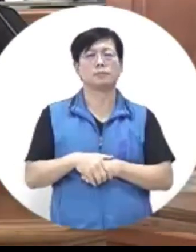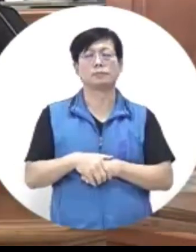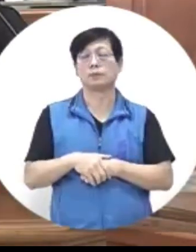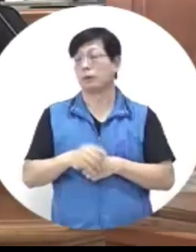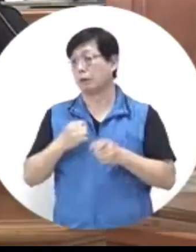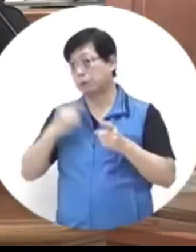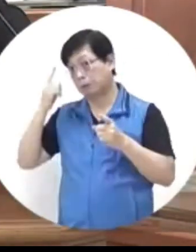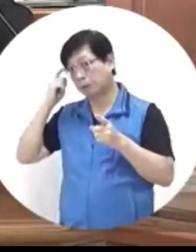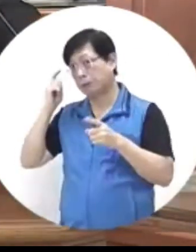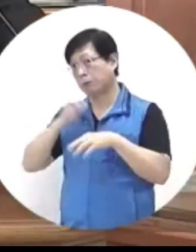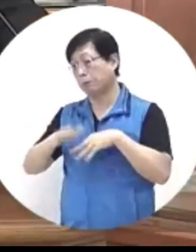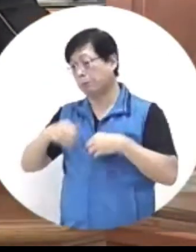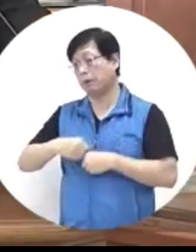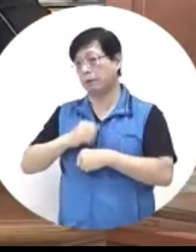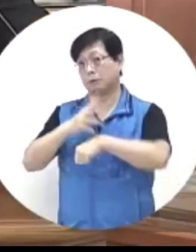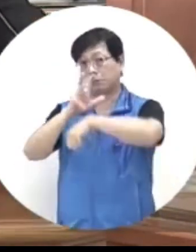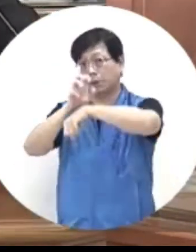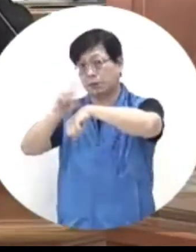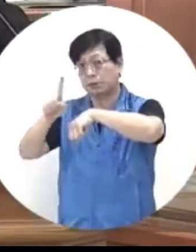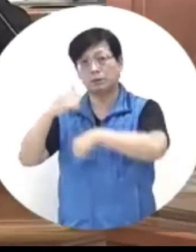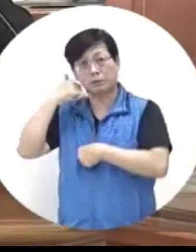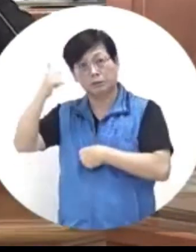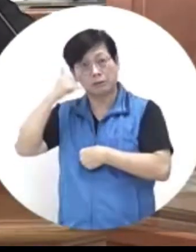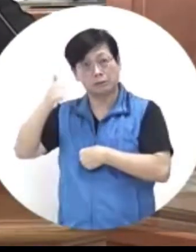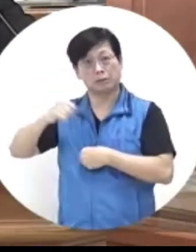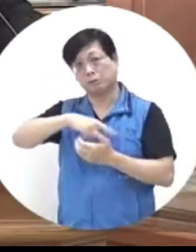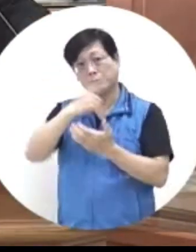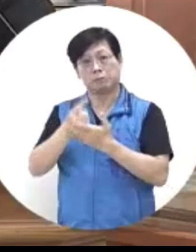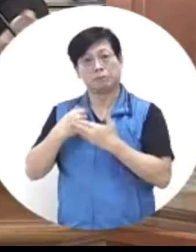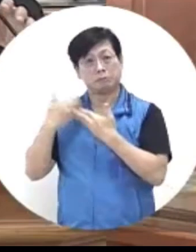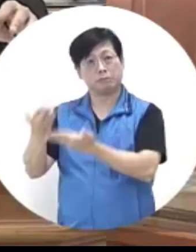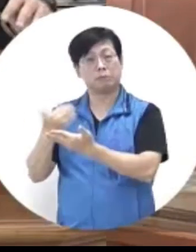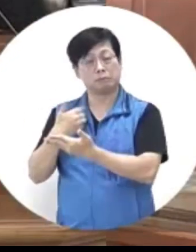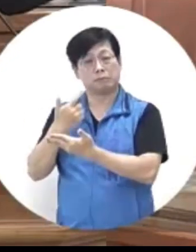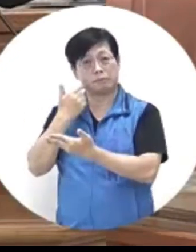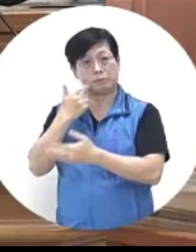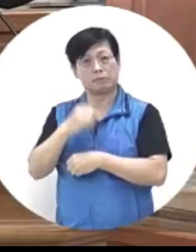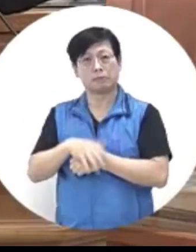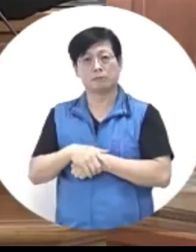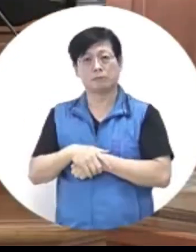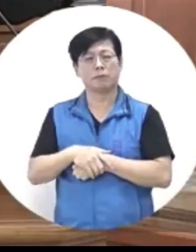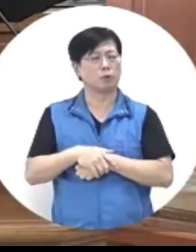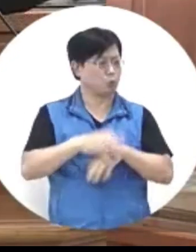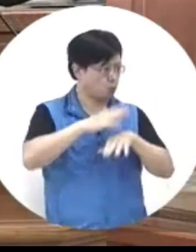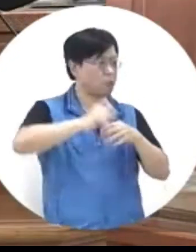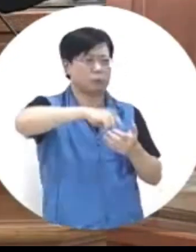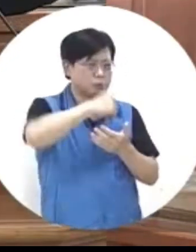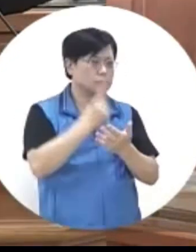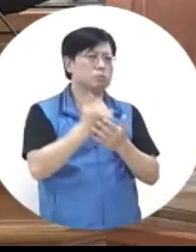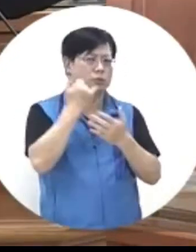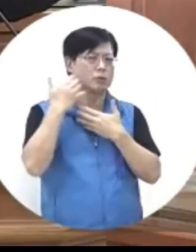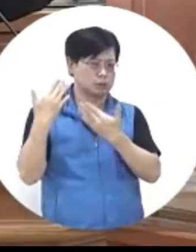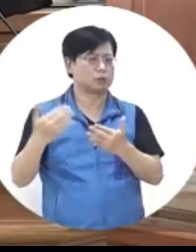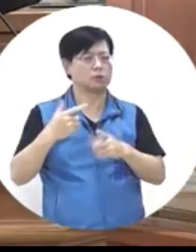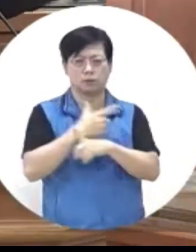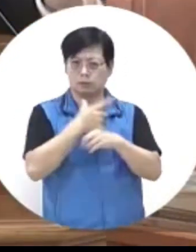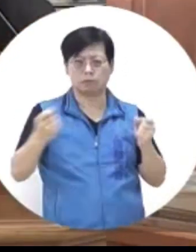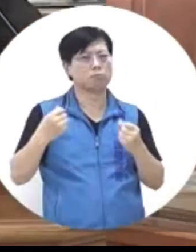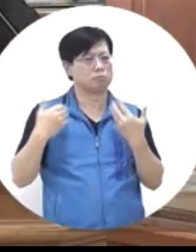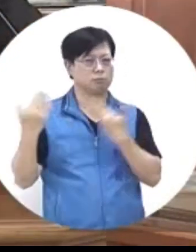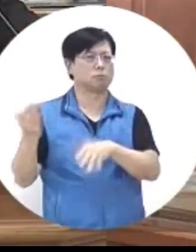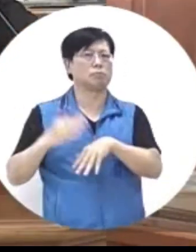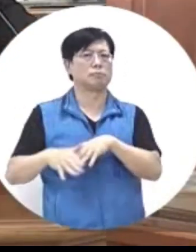说你会把这81分钟的通联通通交给他爸爸？ 我会把所有的相关能够提供的相关资